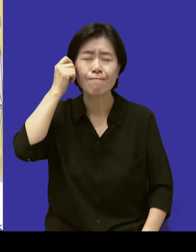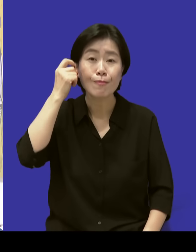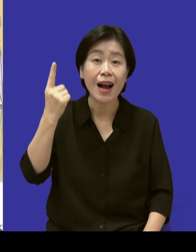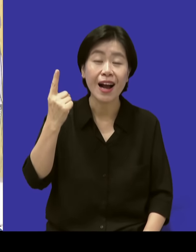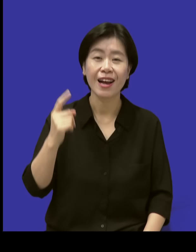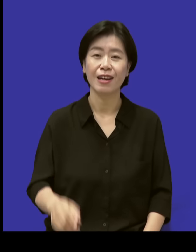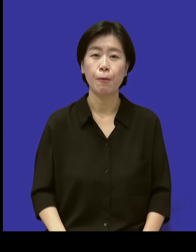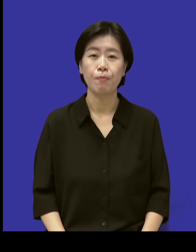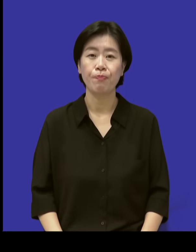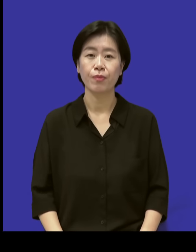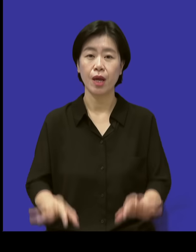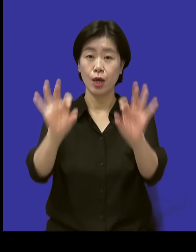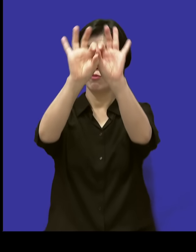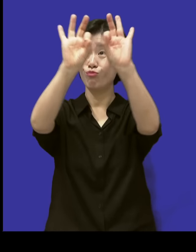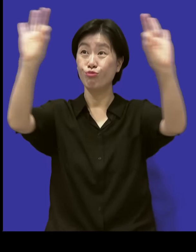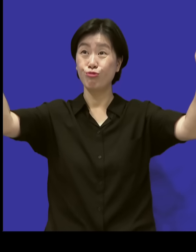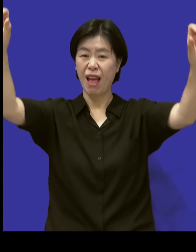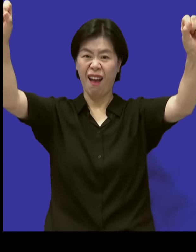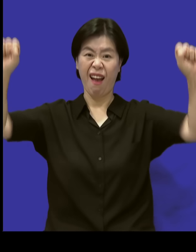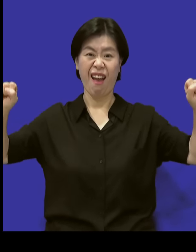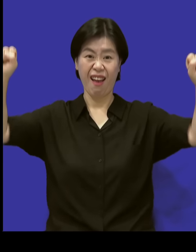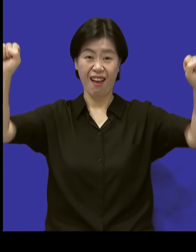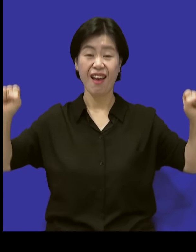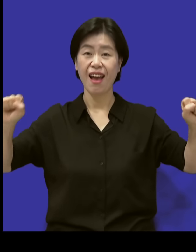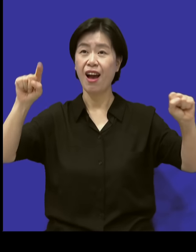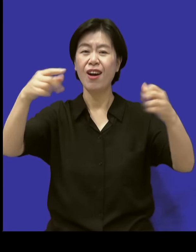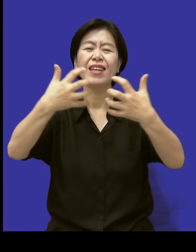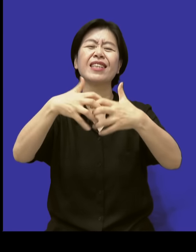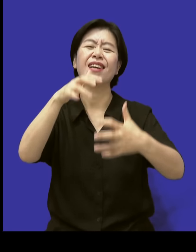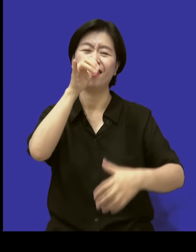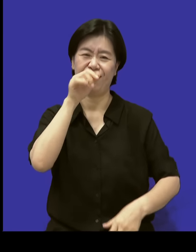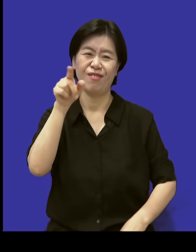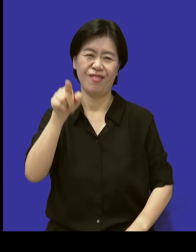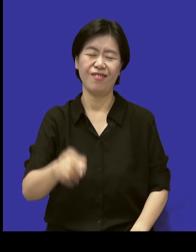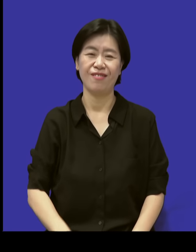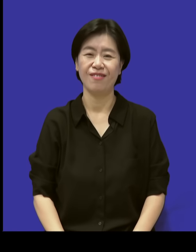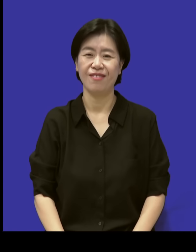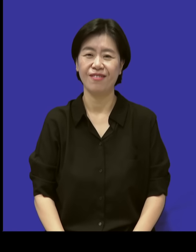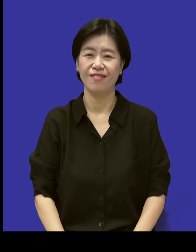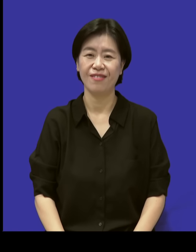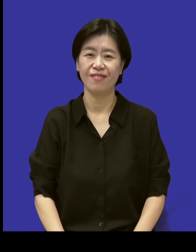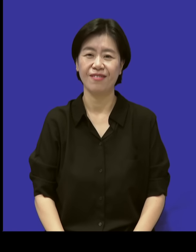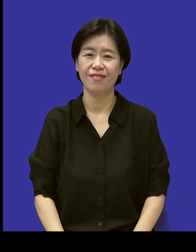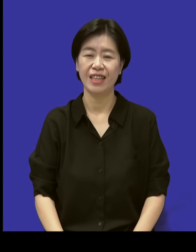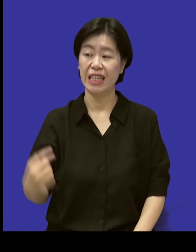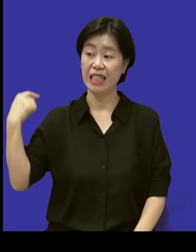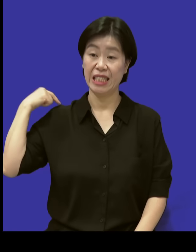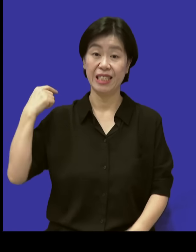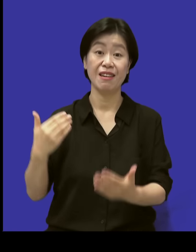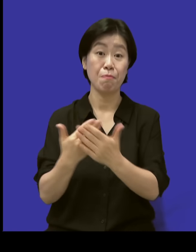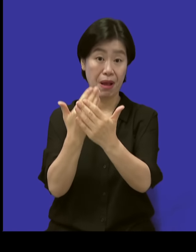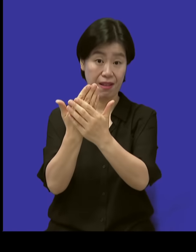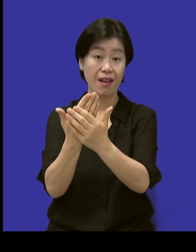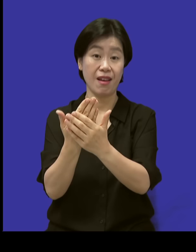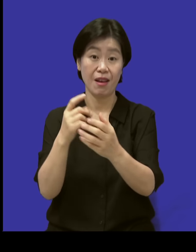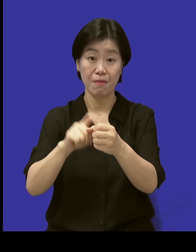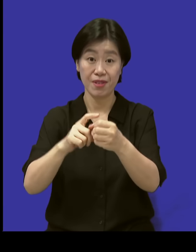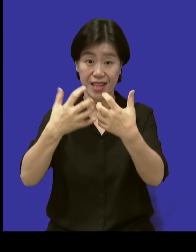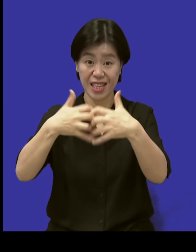그 헬스장 가면은 이 풀다운이라고 이렇게 잡아 당기는 거 있지 않습니까? 그 뒷근육 운동하는 거. 거기에